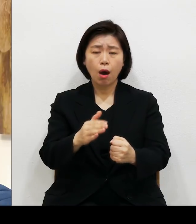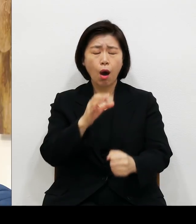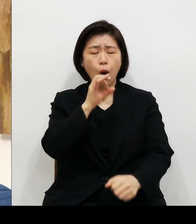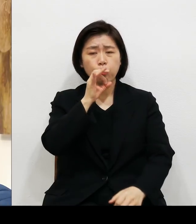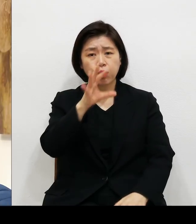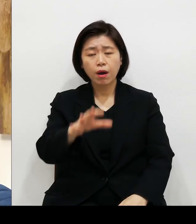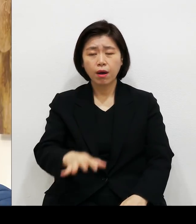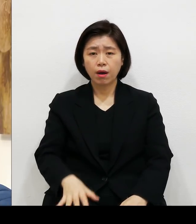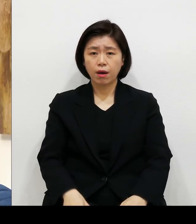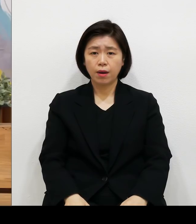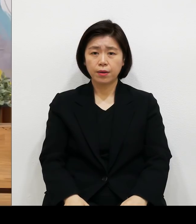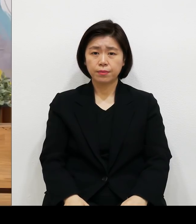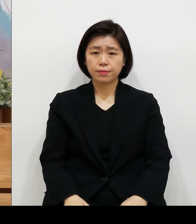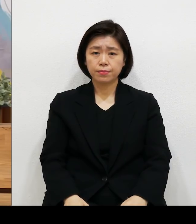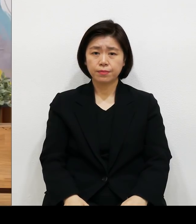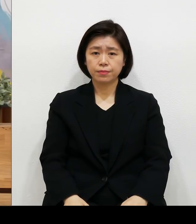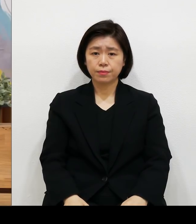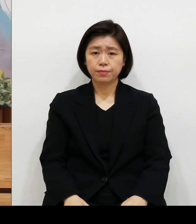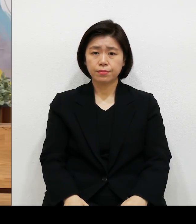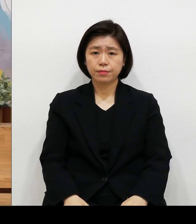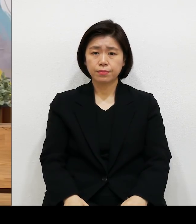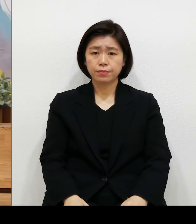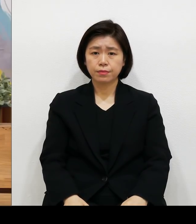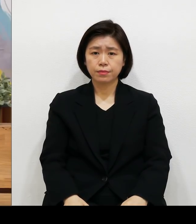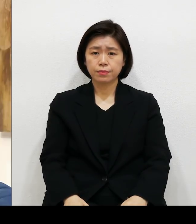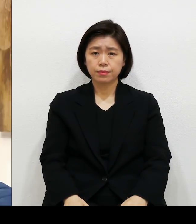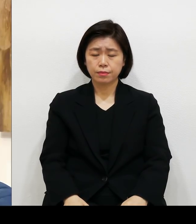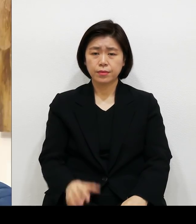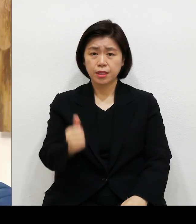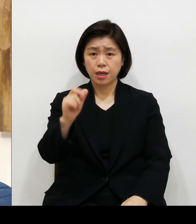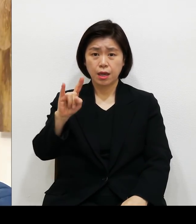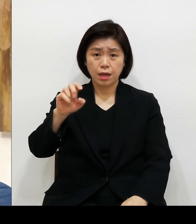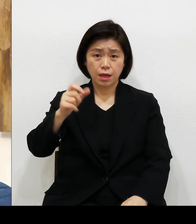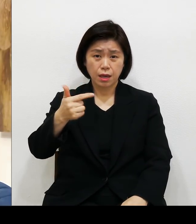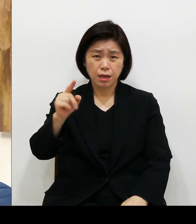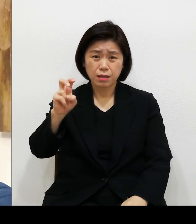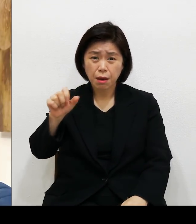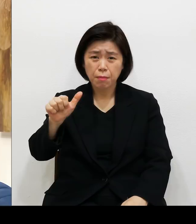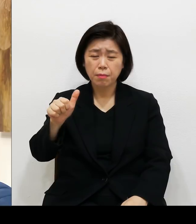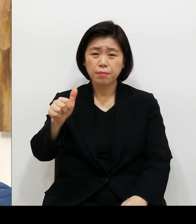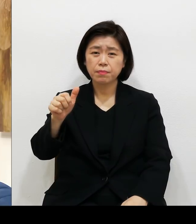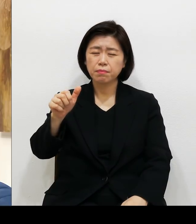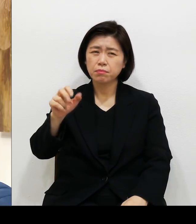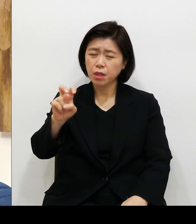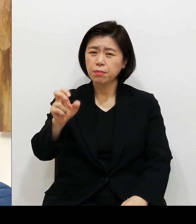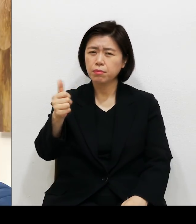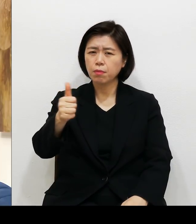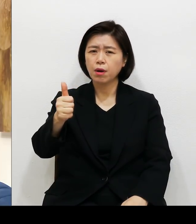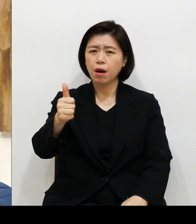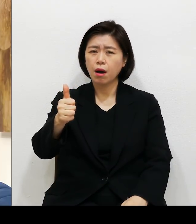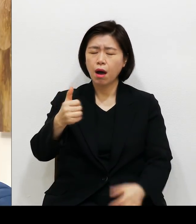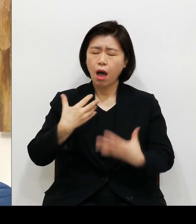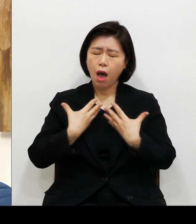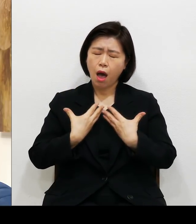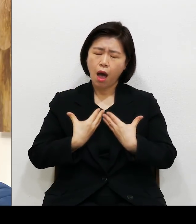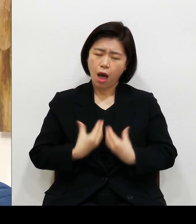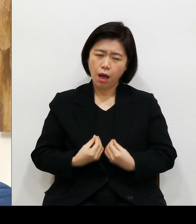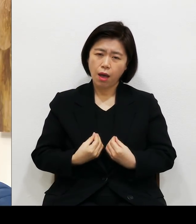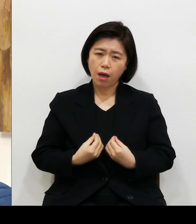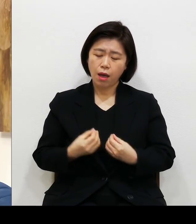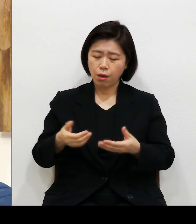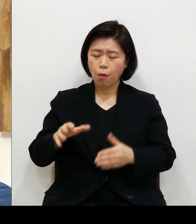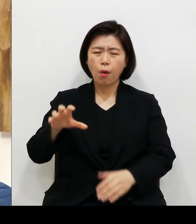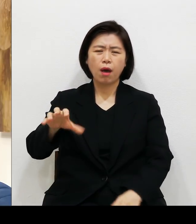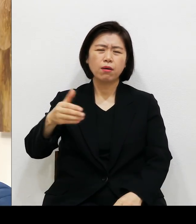때보다 더 어려워진 거예요. 그 아버지가 너무 절망을 해서 세남으로 돌아가신 거예요. 하다가 멈춰주시고. 그러면서 저는 그날